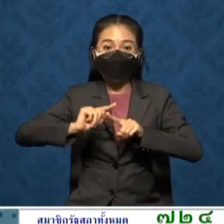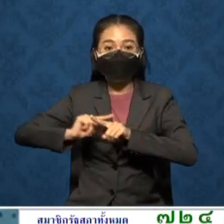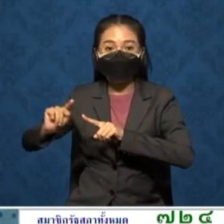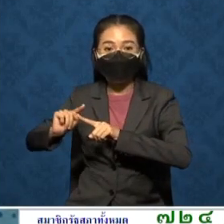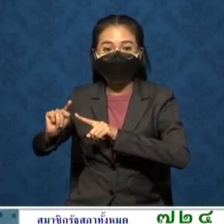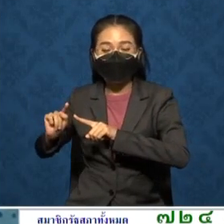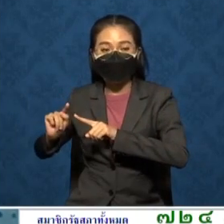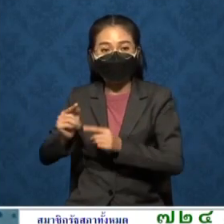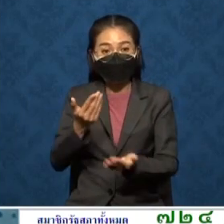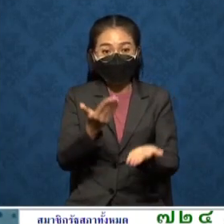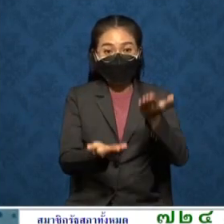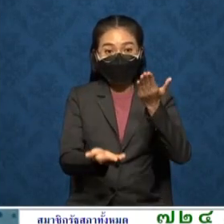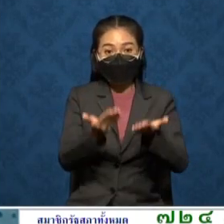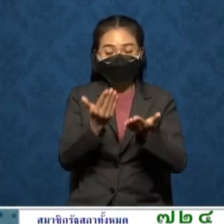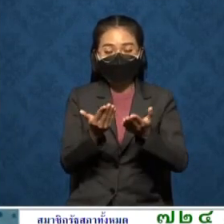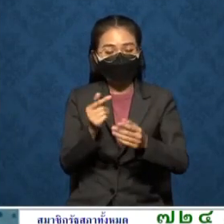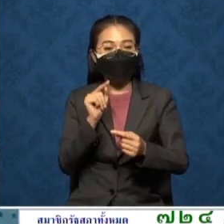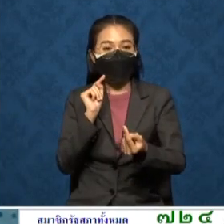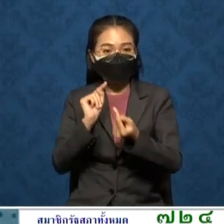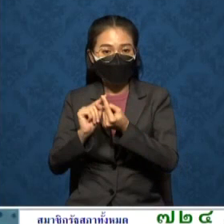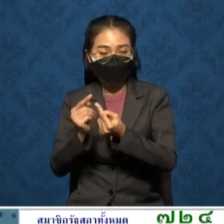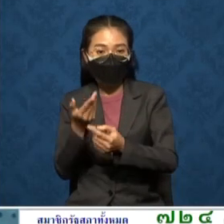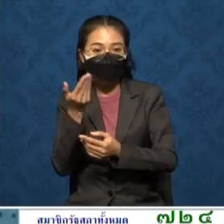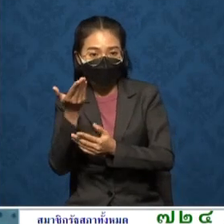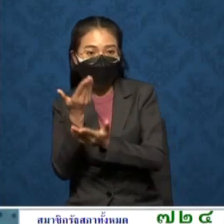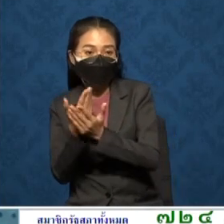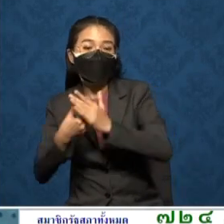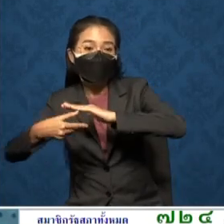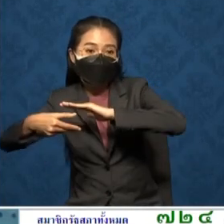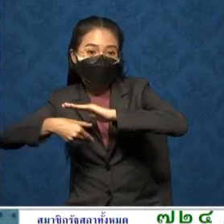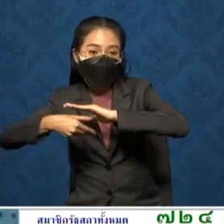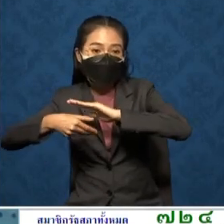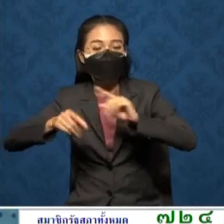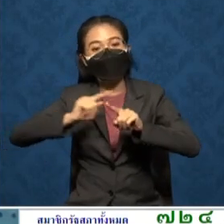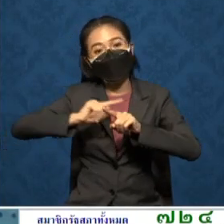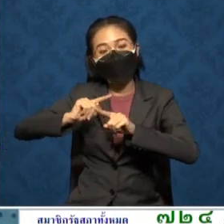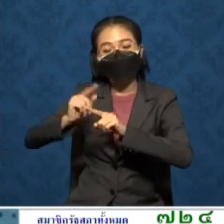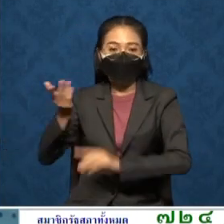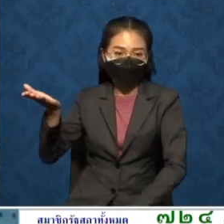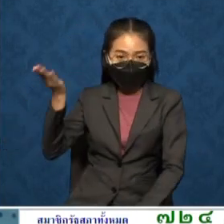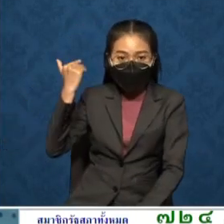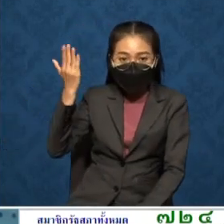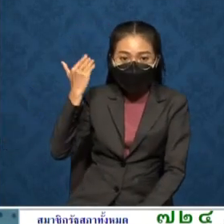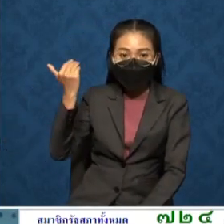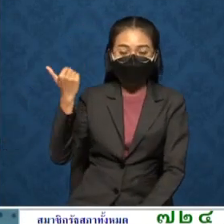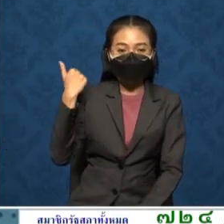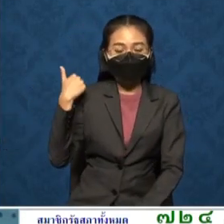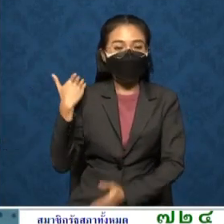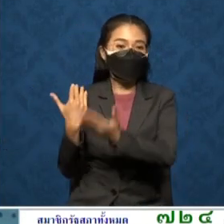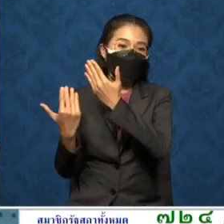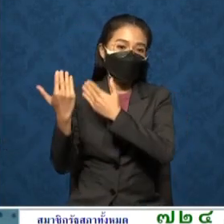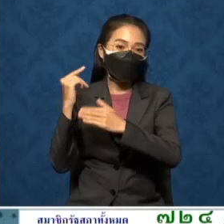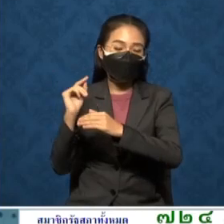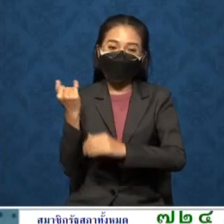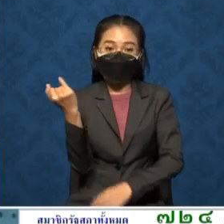การเรียกสินบาทคาดสินบนเรียกเงินใต้โต๊ะบนโต๊ะอย่างที่เคยกล่าวหากัน